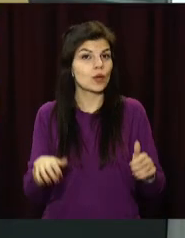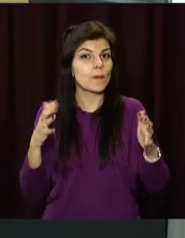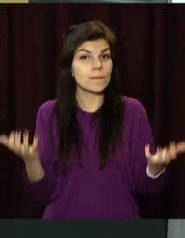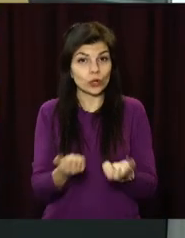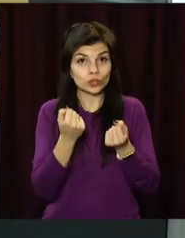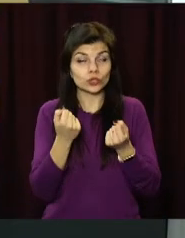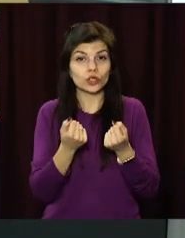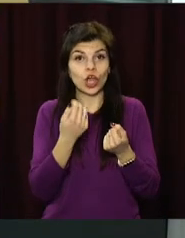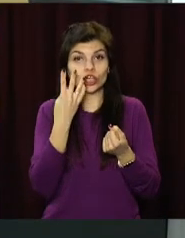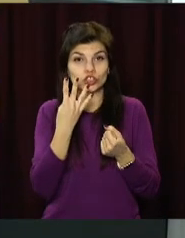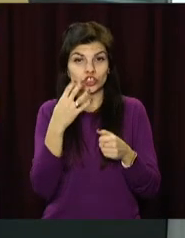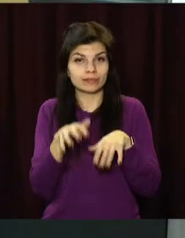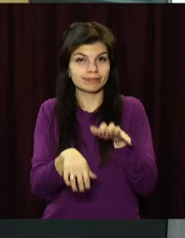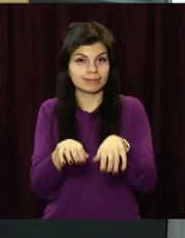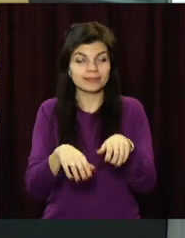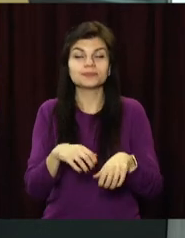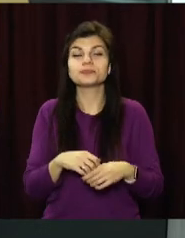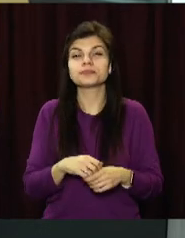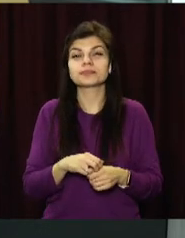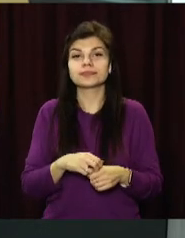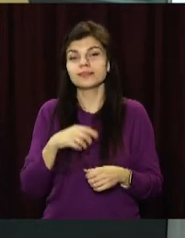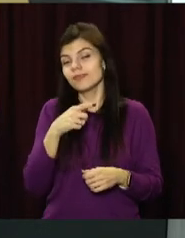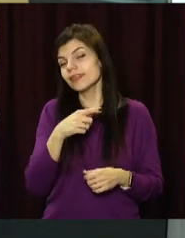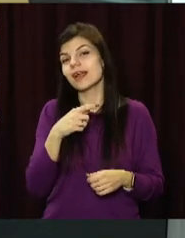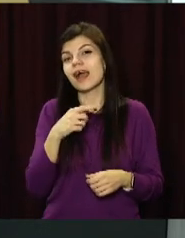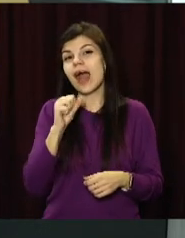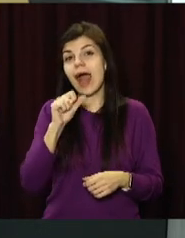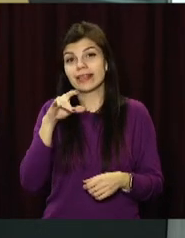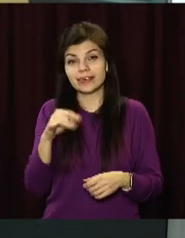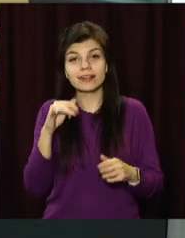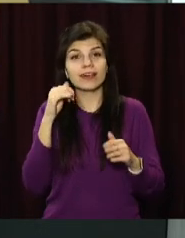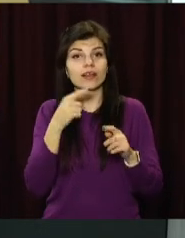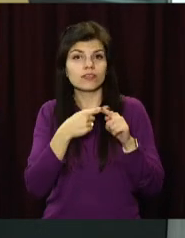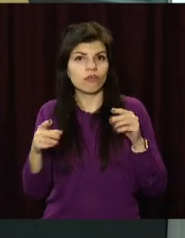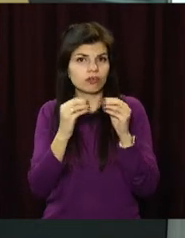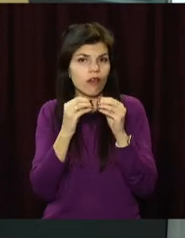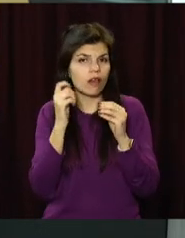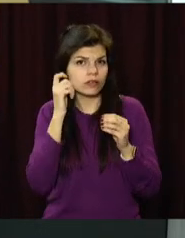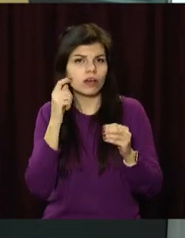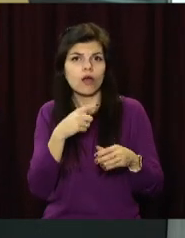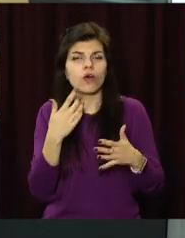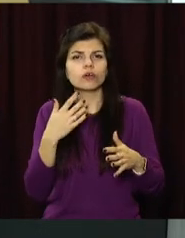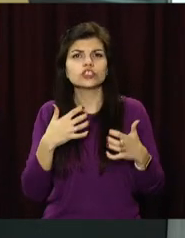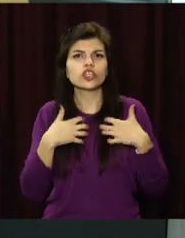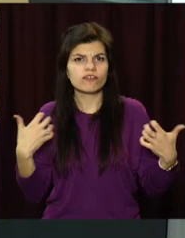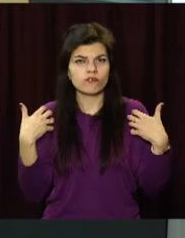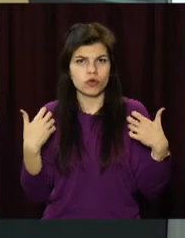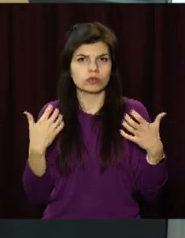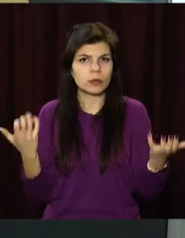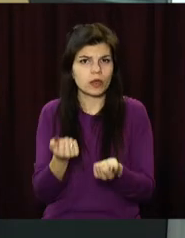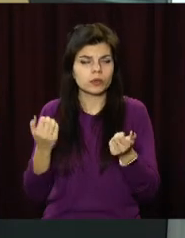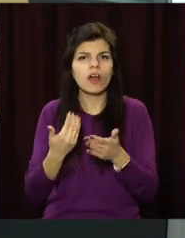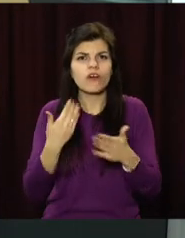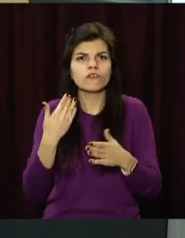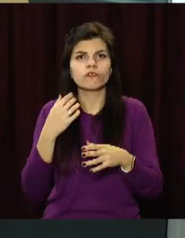Порятунок чотирилапих. Дніпрянин Андрій Громов протягом 10 років рятує собак бійцівських порід від жорстоких